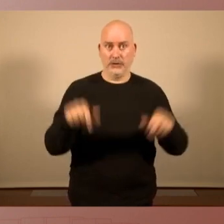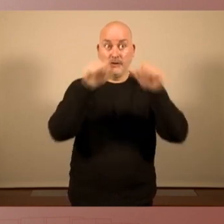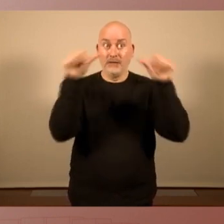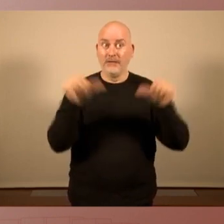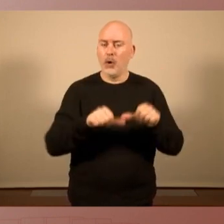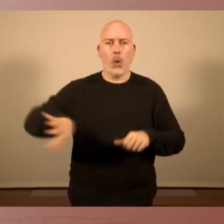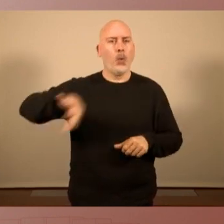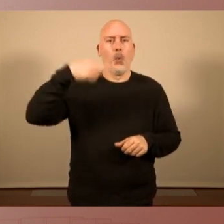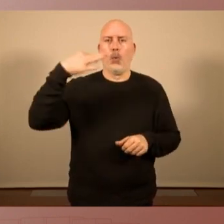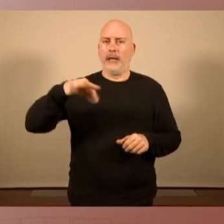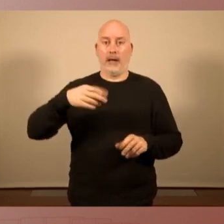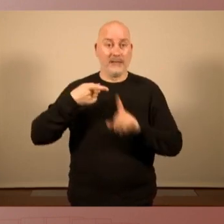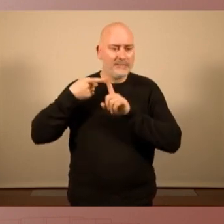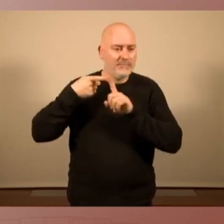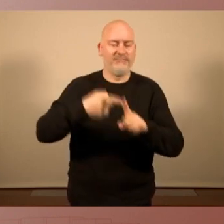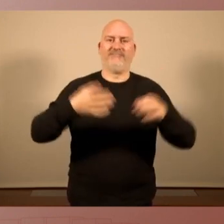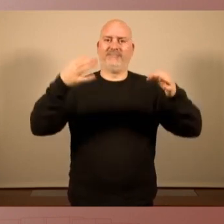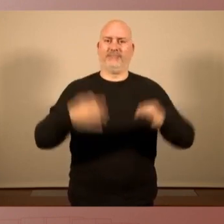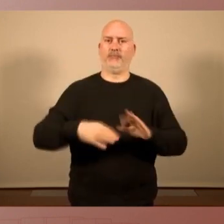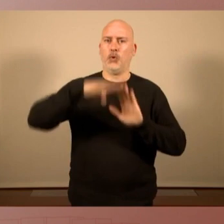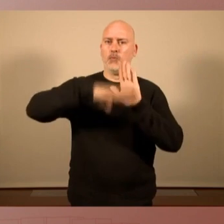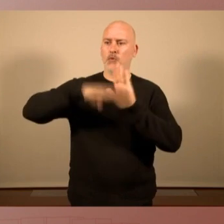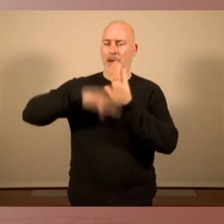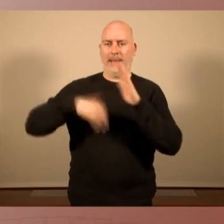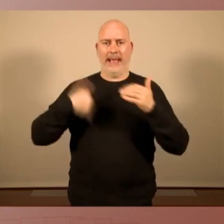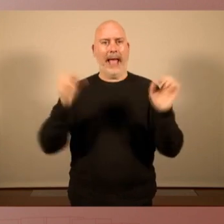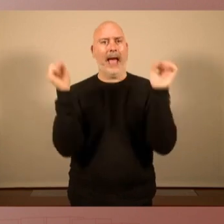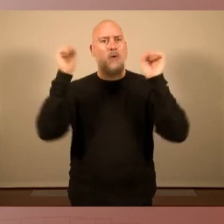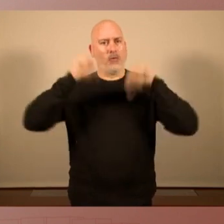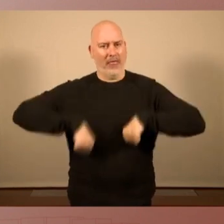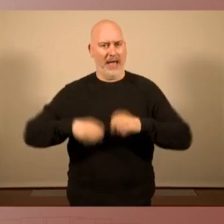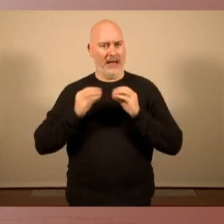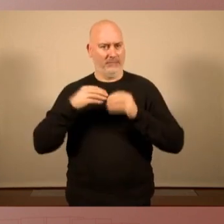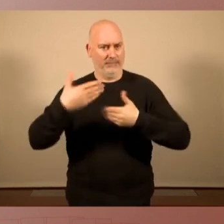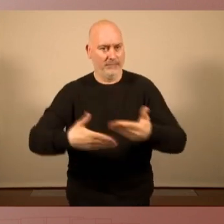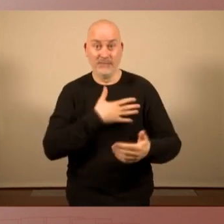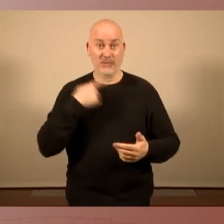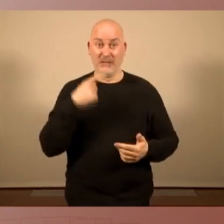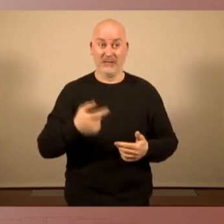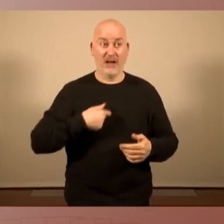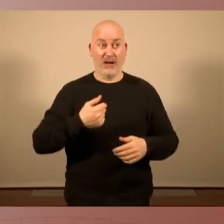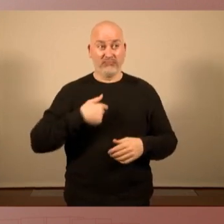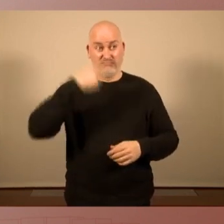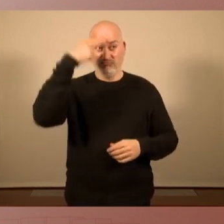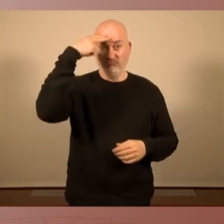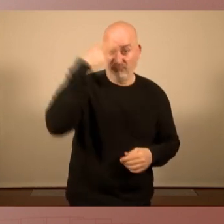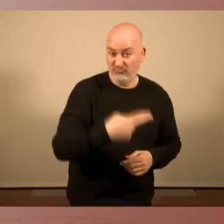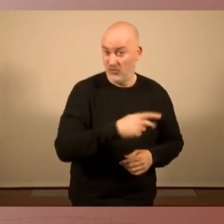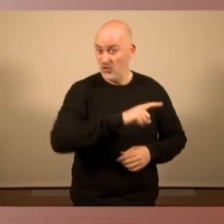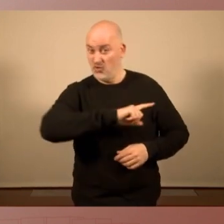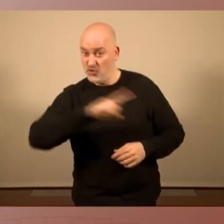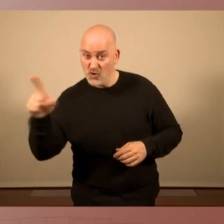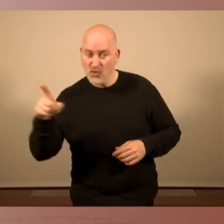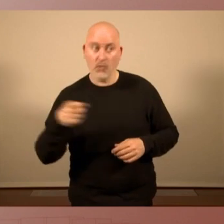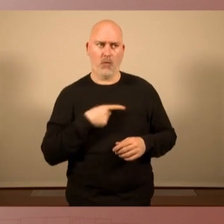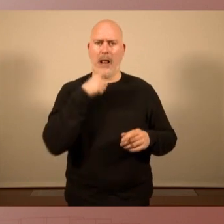per poder desplegar el programa que hem acordat. a partir de la desobediència i la confrontació amb aquest règim de l'estat